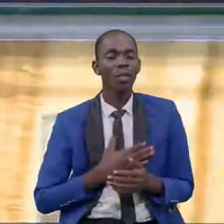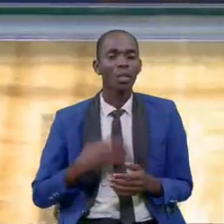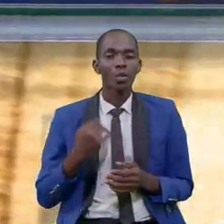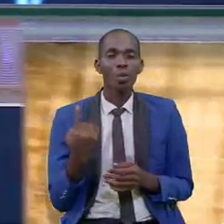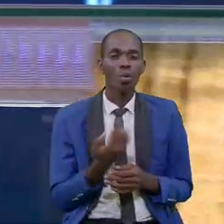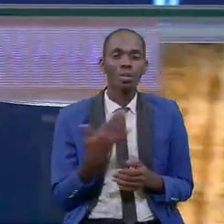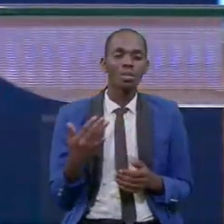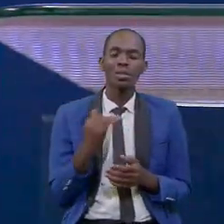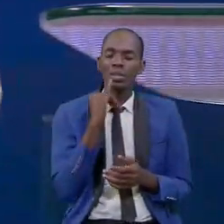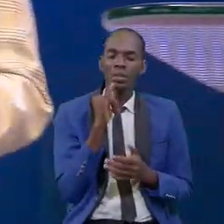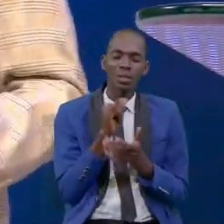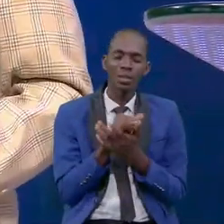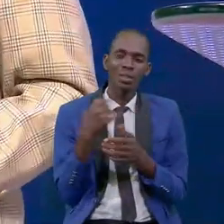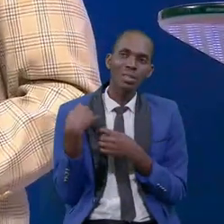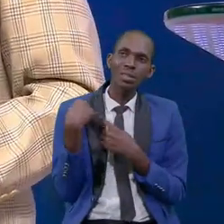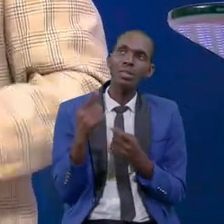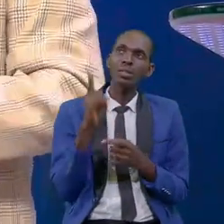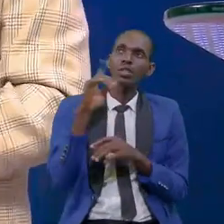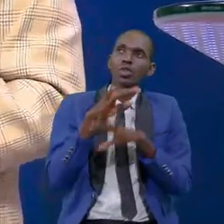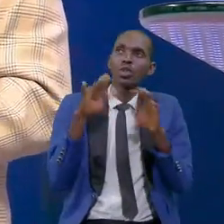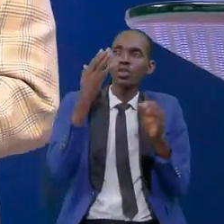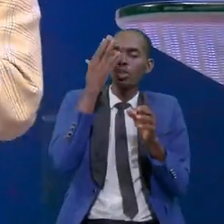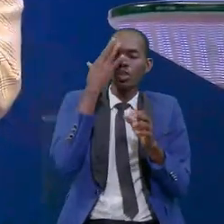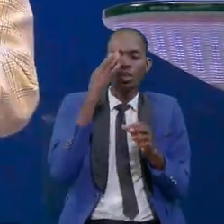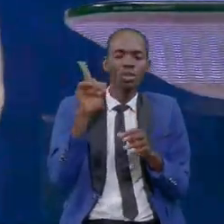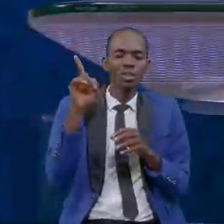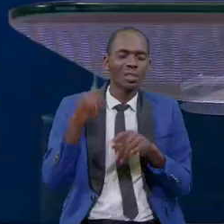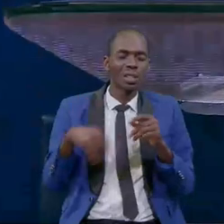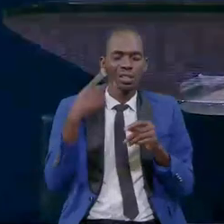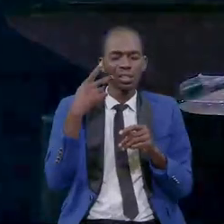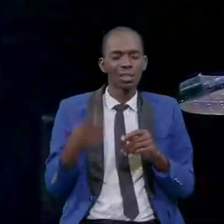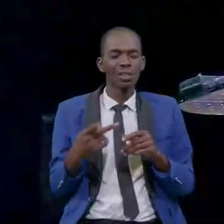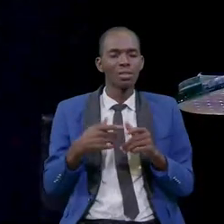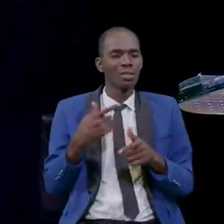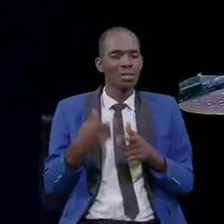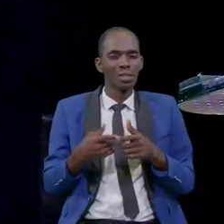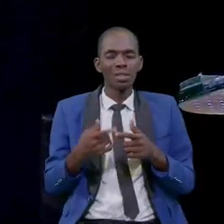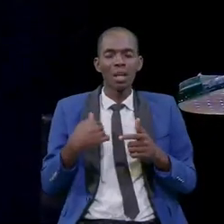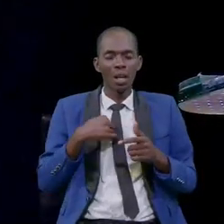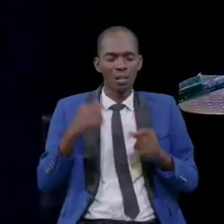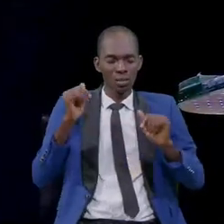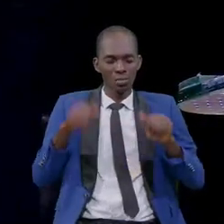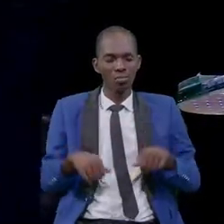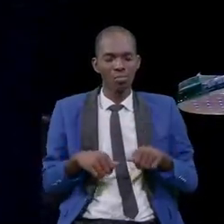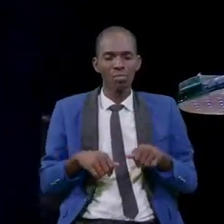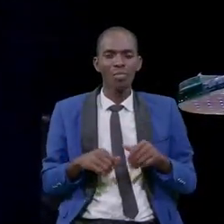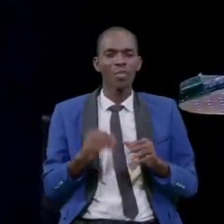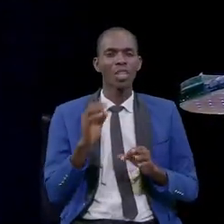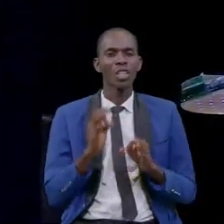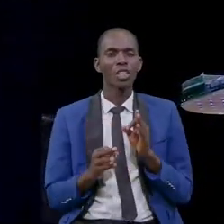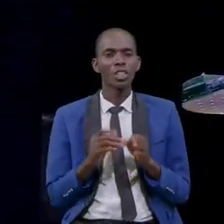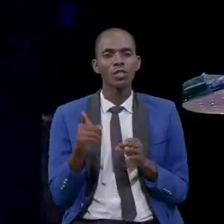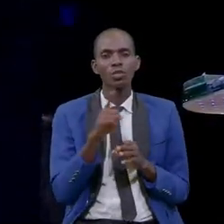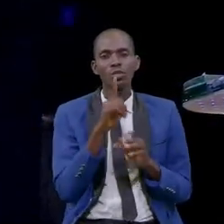comme, puisque les gens ne savent pas, comme ils ne voient pas, je peux. Non, tu ne peux pas. Si tu